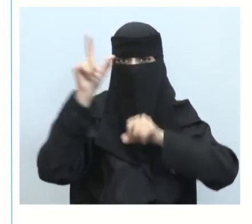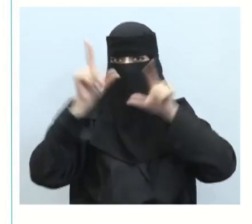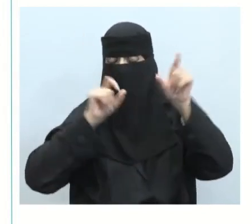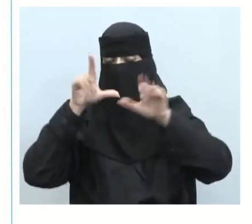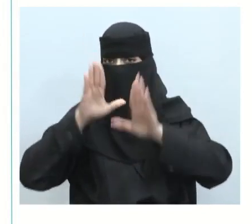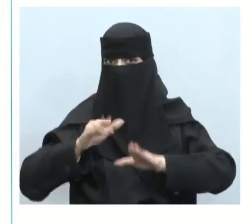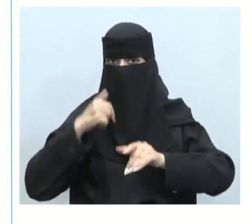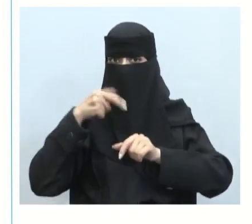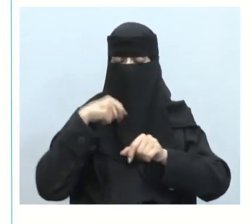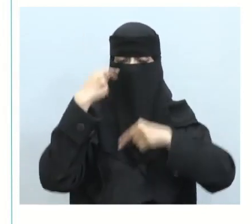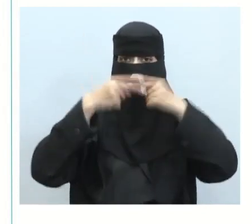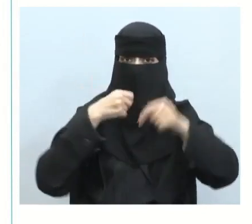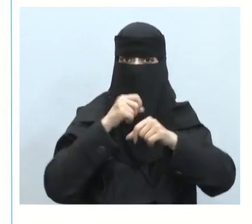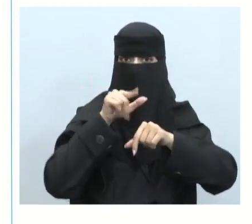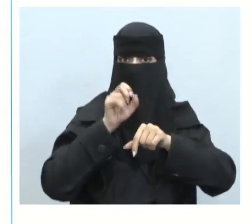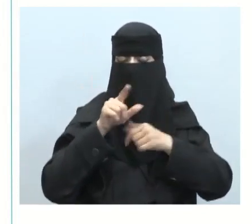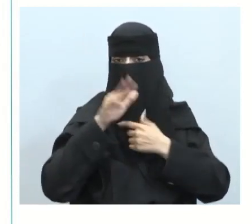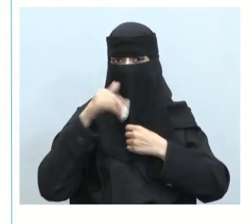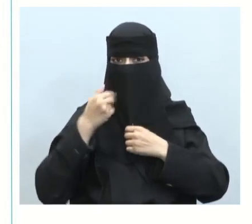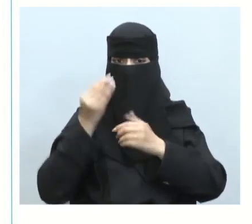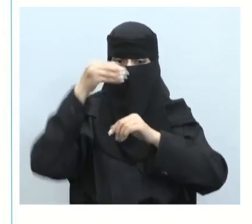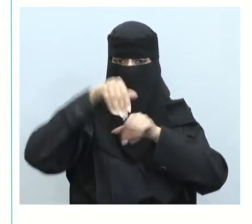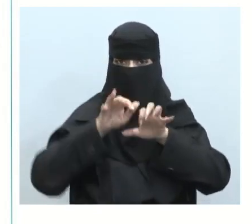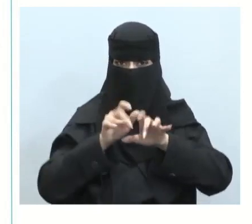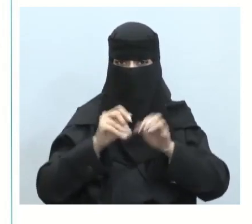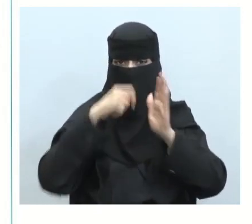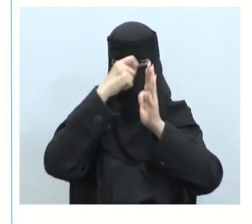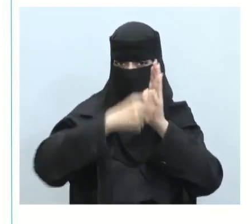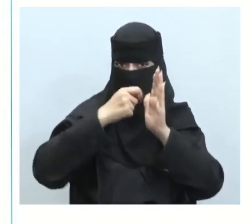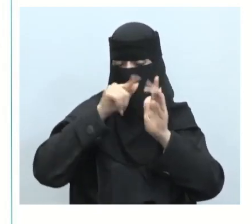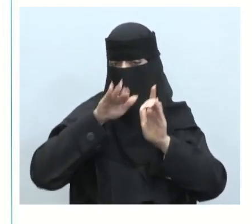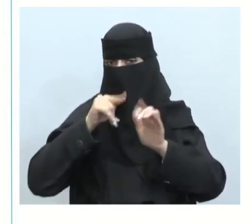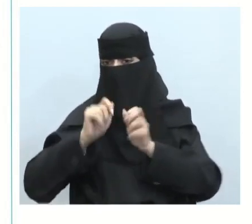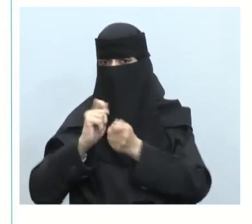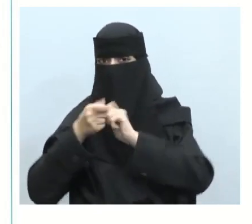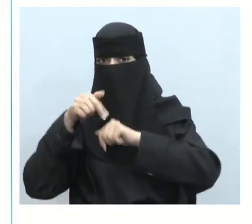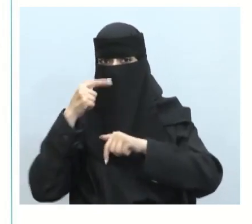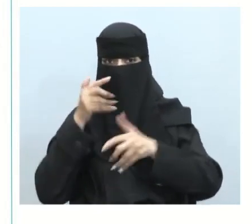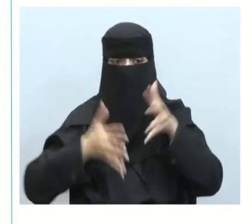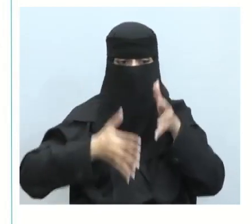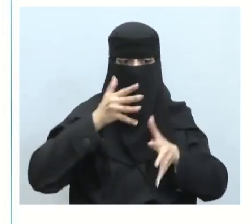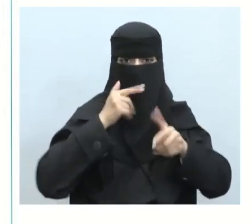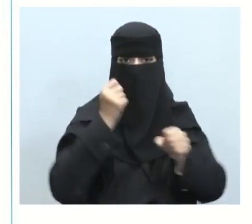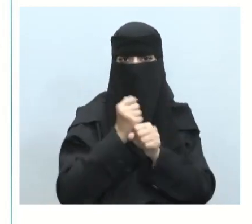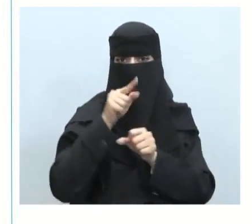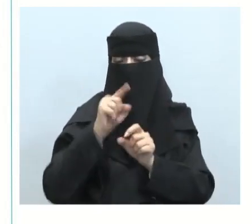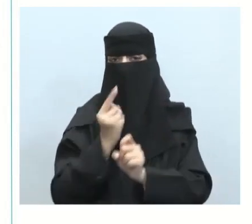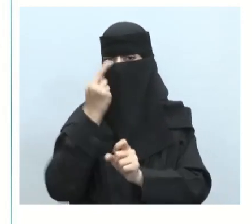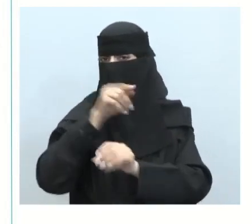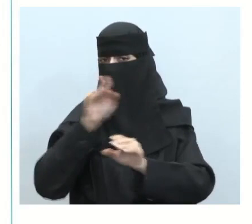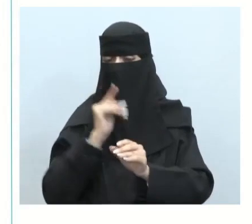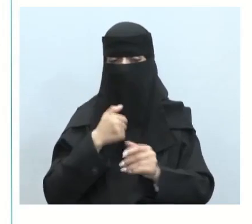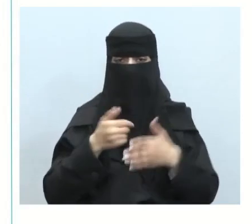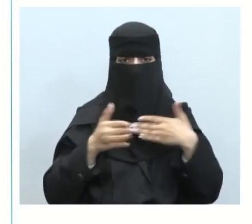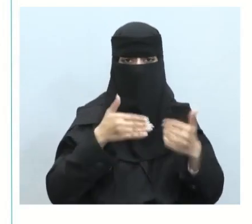اصبحت تتعلم من تلقاء نفسها من خلال ادخالها في انترنت الاشياء واصبح نشاهد ربورتات التي تعمل لوحدها دون